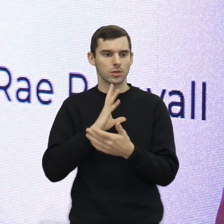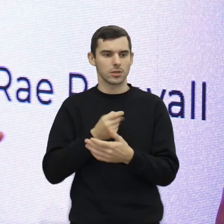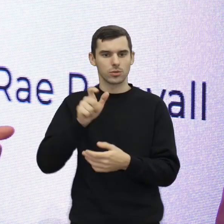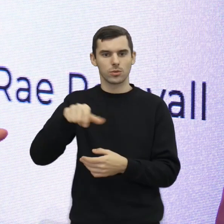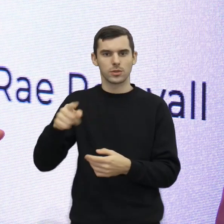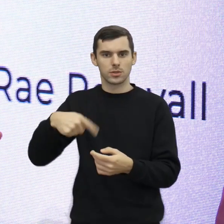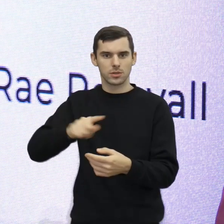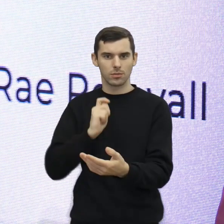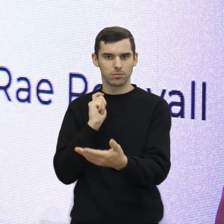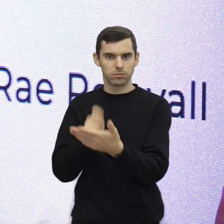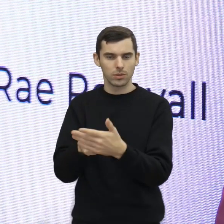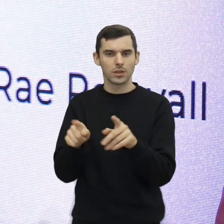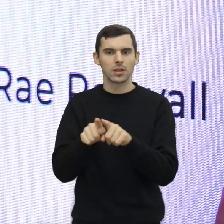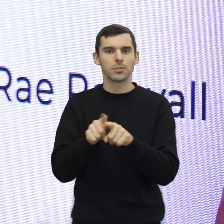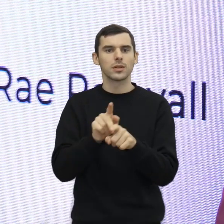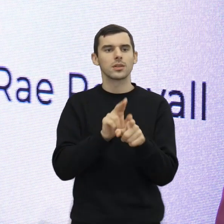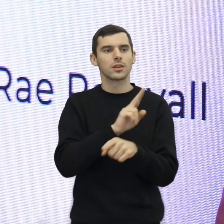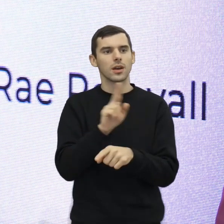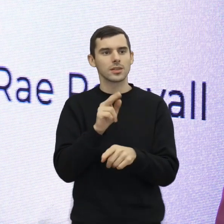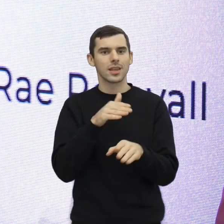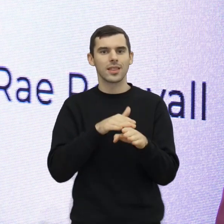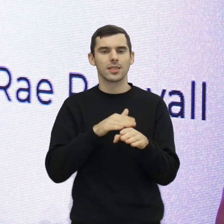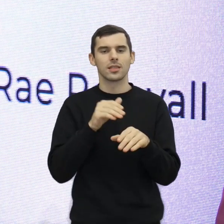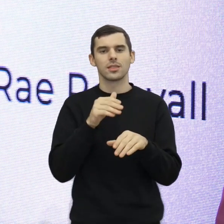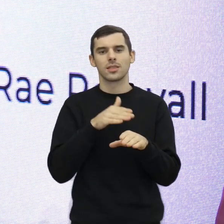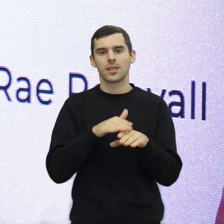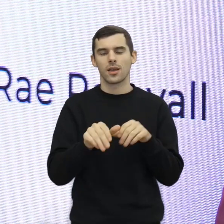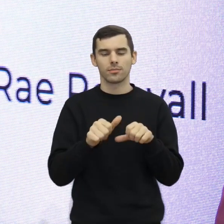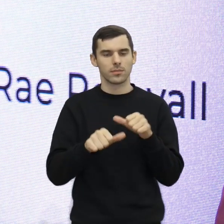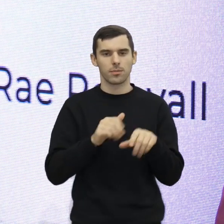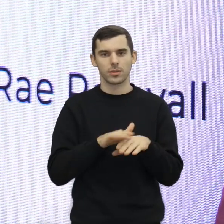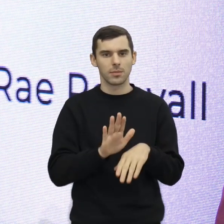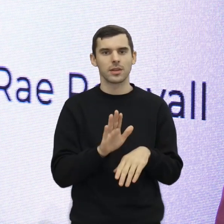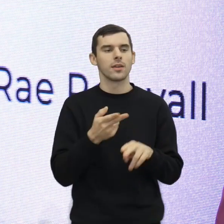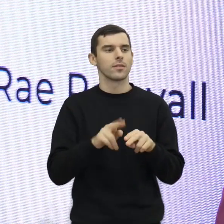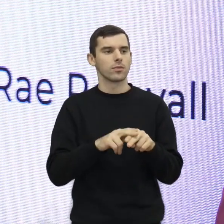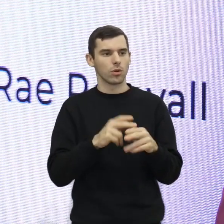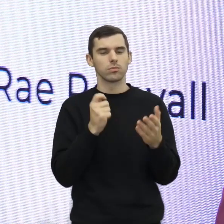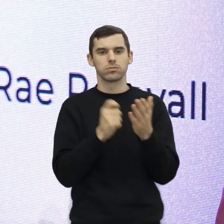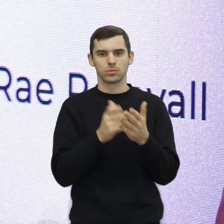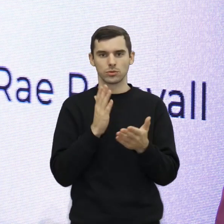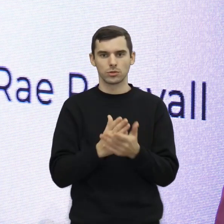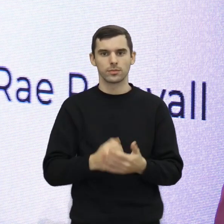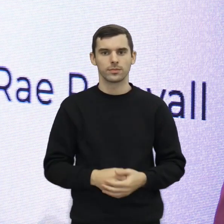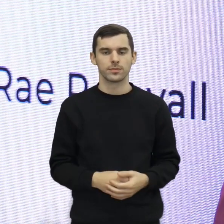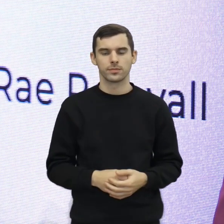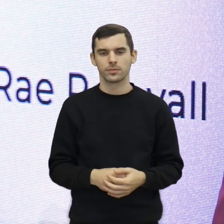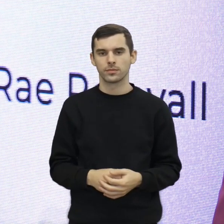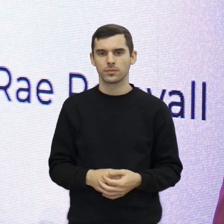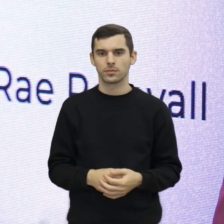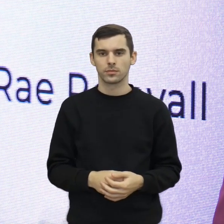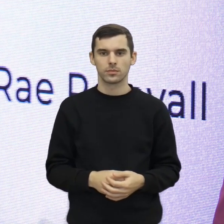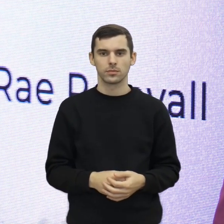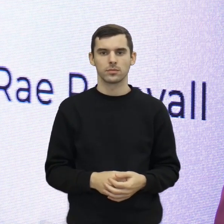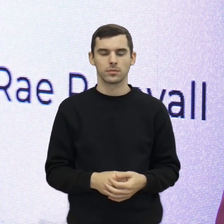žmonėms, taip pat ir nepilnamečiams cislyčiams žmonėms, bet translyčiams žmonėms kažkodėl situacija pasidaro sudėtingesnė.